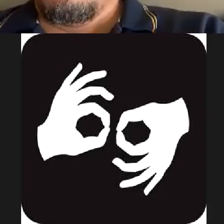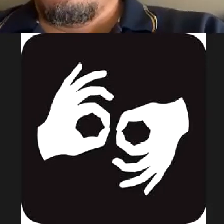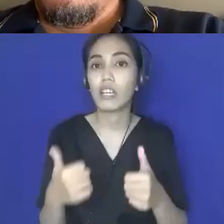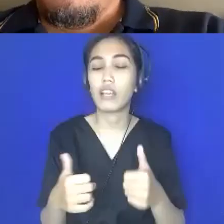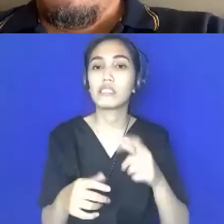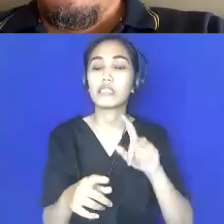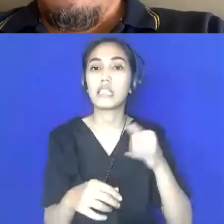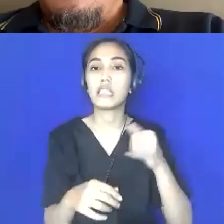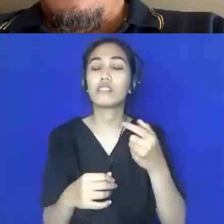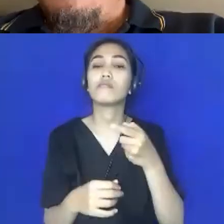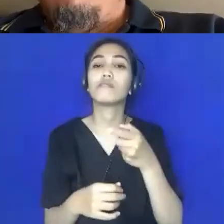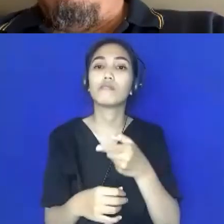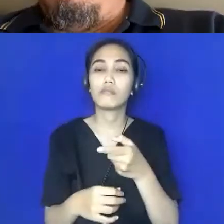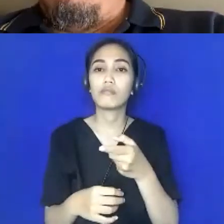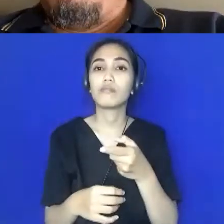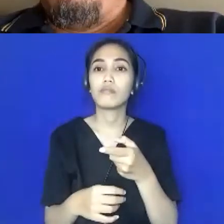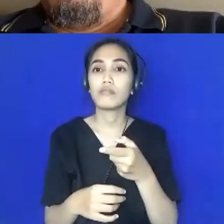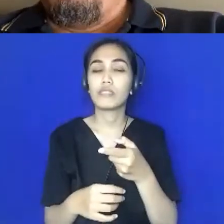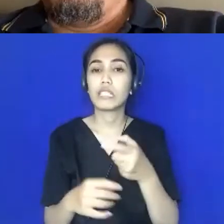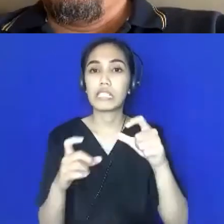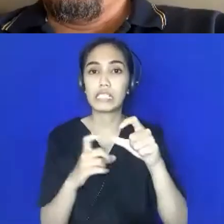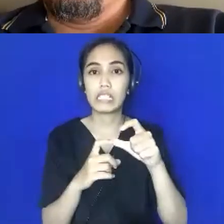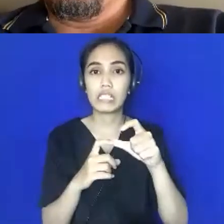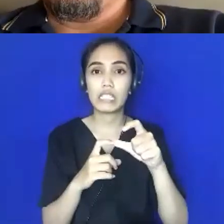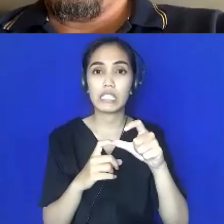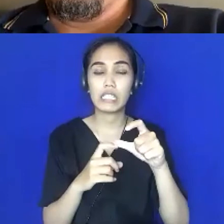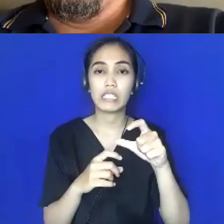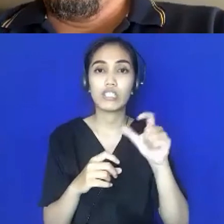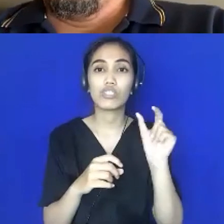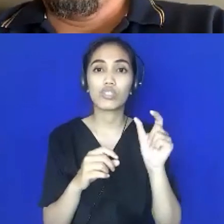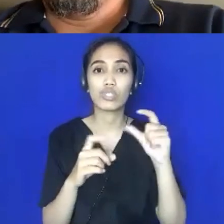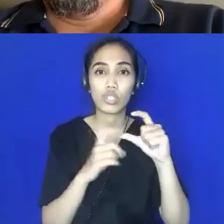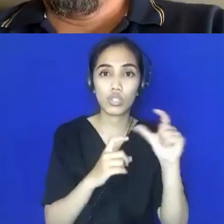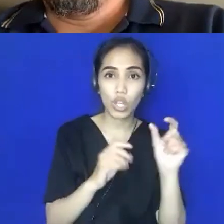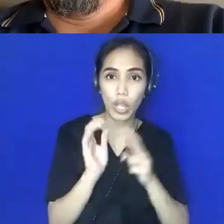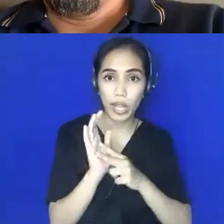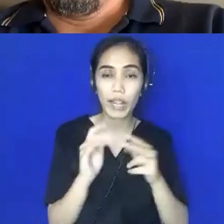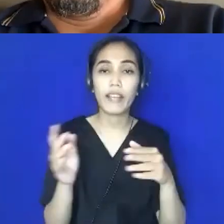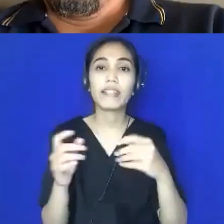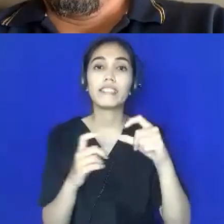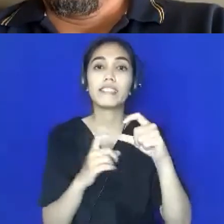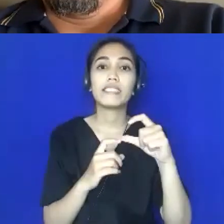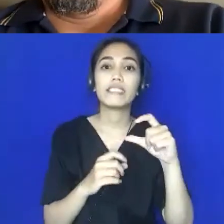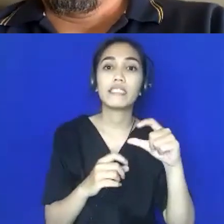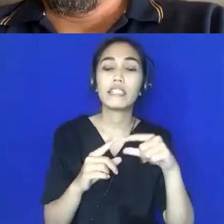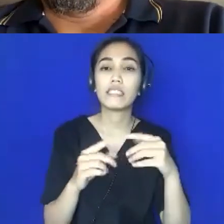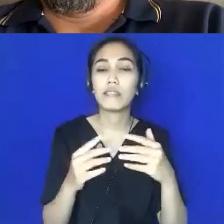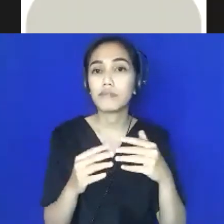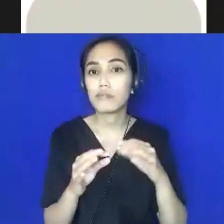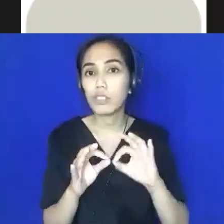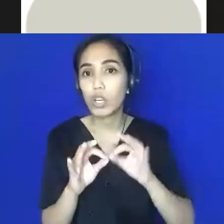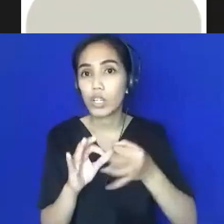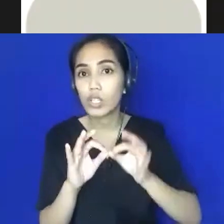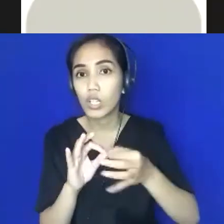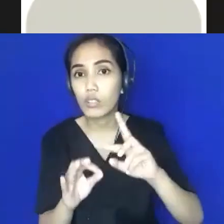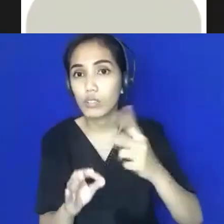jadi SAN CSE untuk nasional kita baru saja terpilih untuk periode kedua,